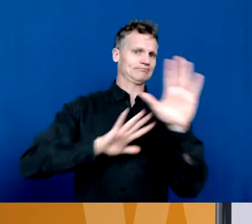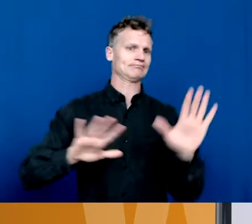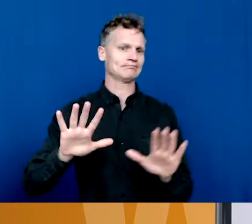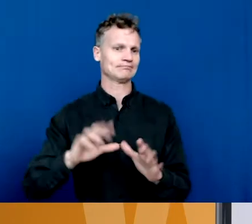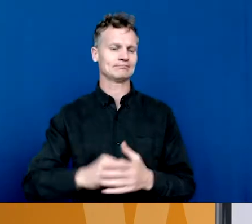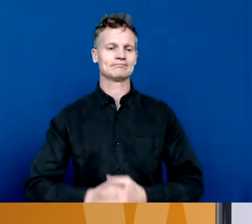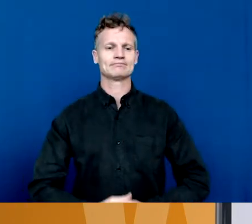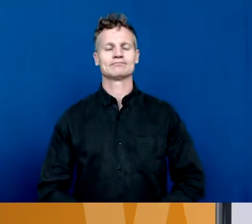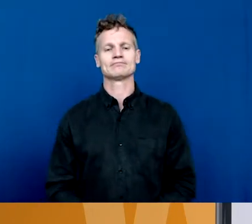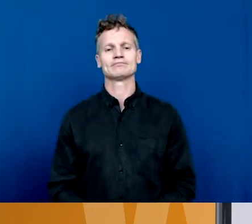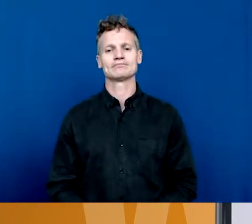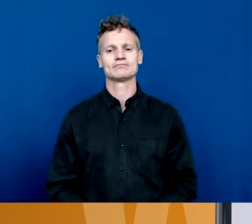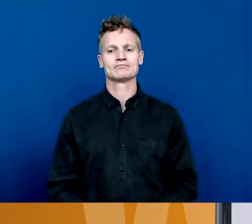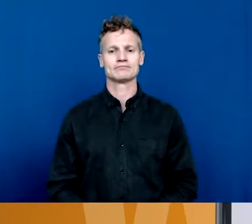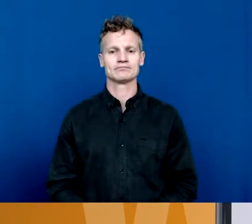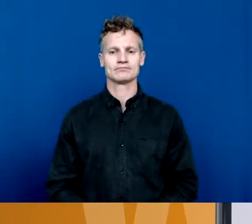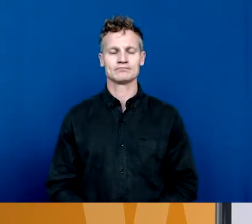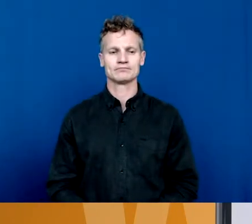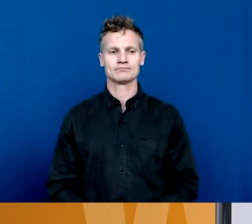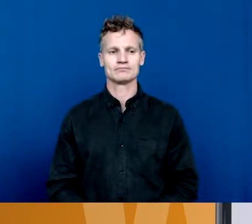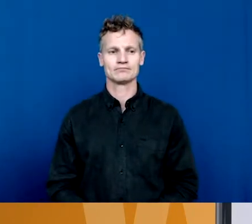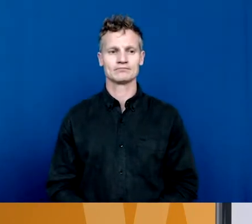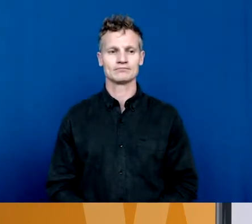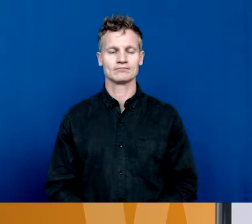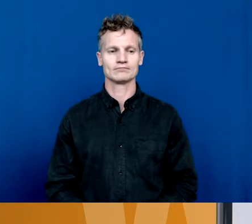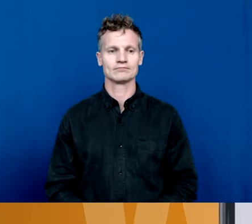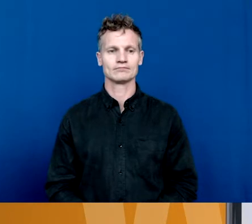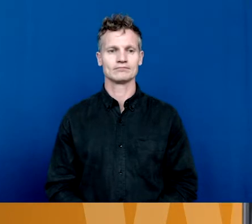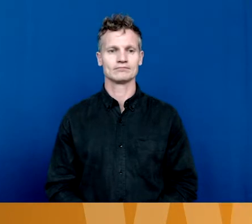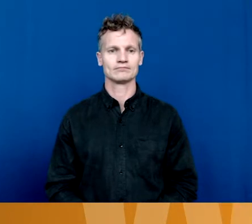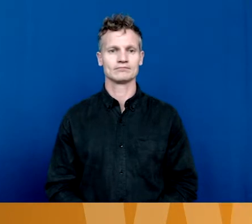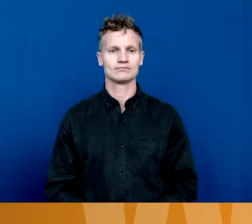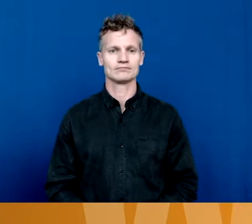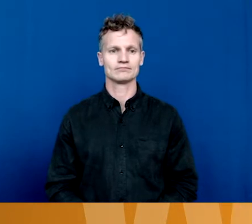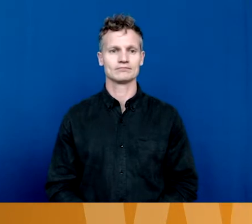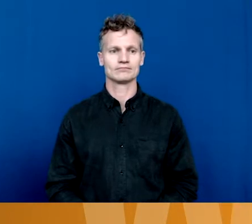personne handicapée vient poser des questions à ces sujets.